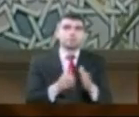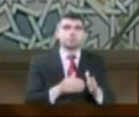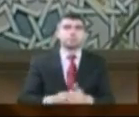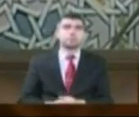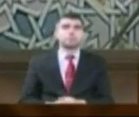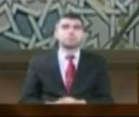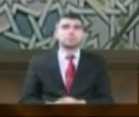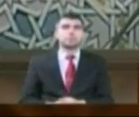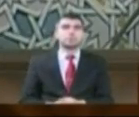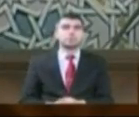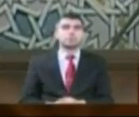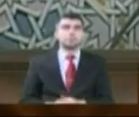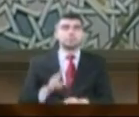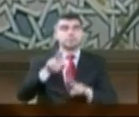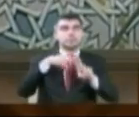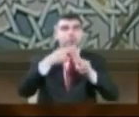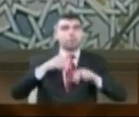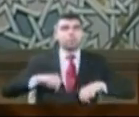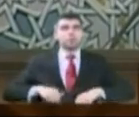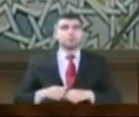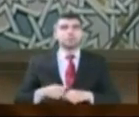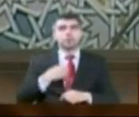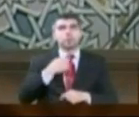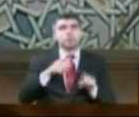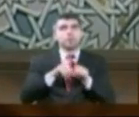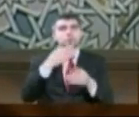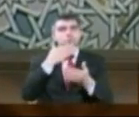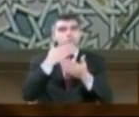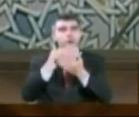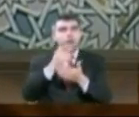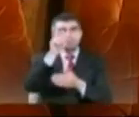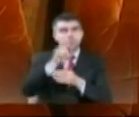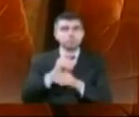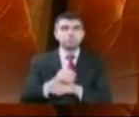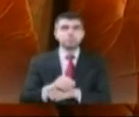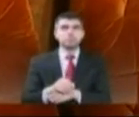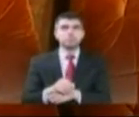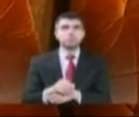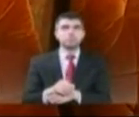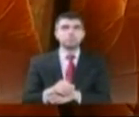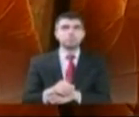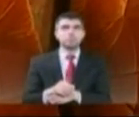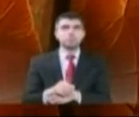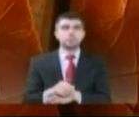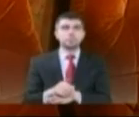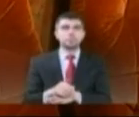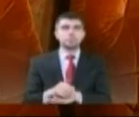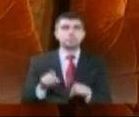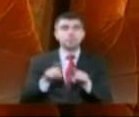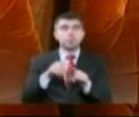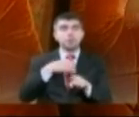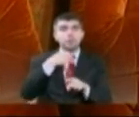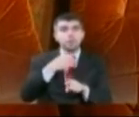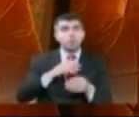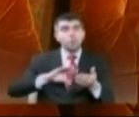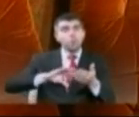جواب السيد الوزير. شكرا السيد النائب المحترم. تنمية الوقف تتم حسب القواعد المنصوص عليها